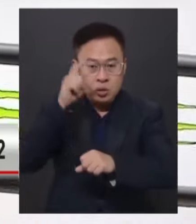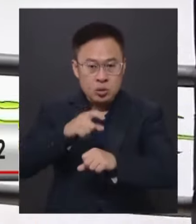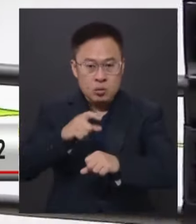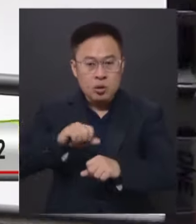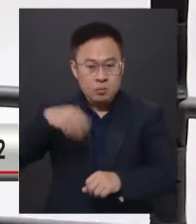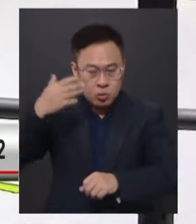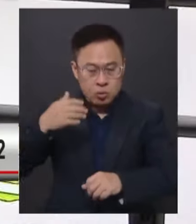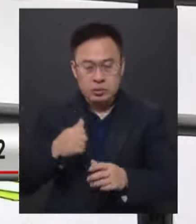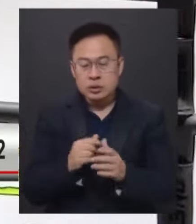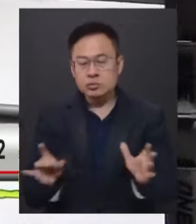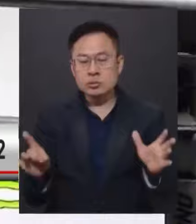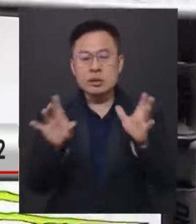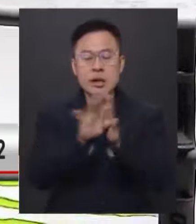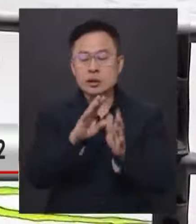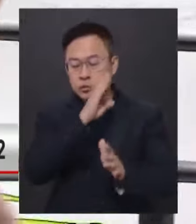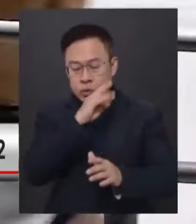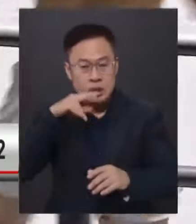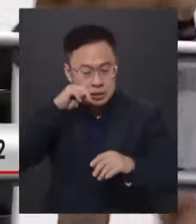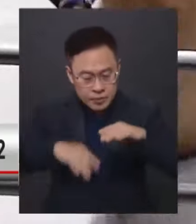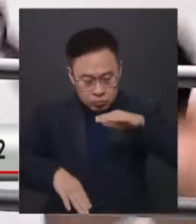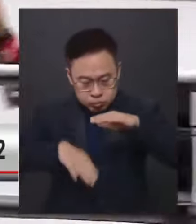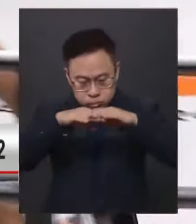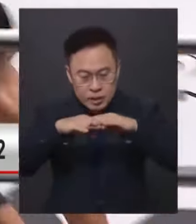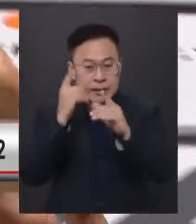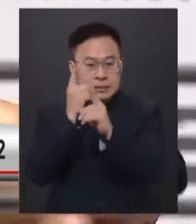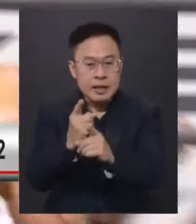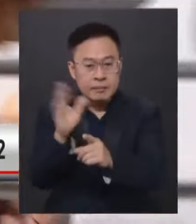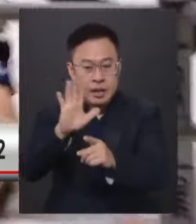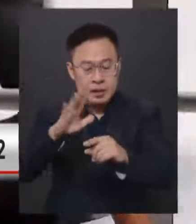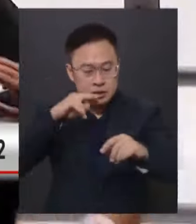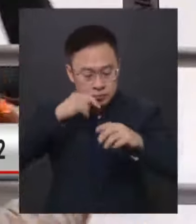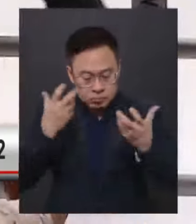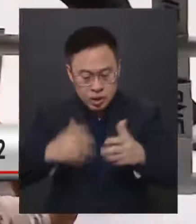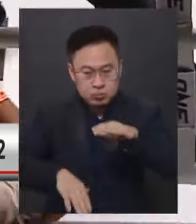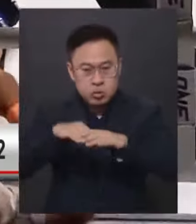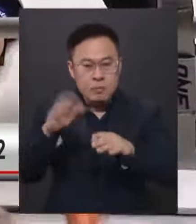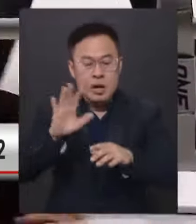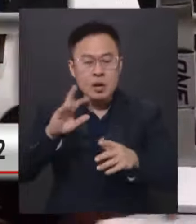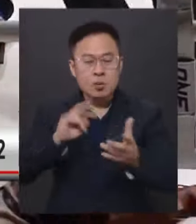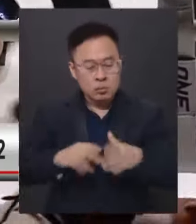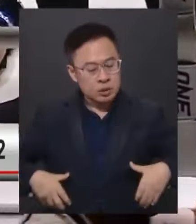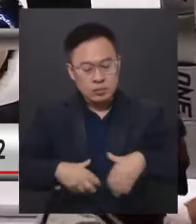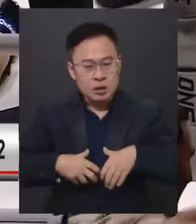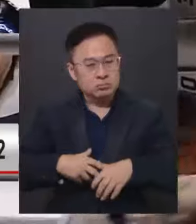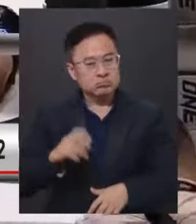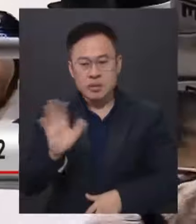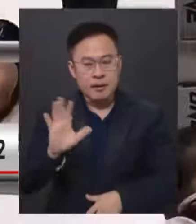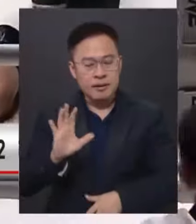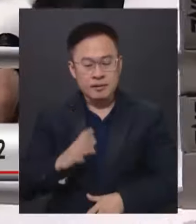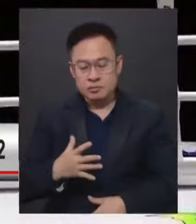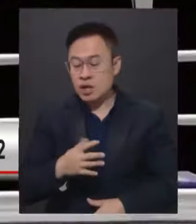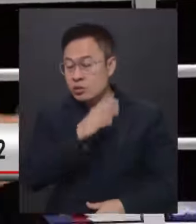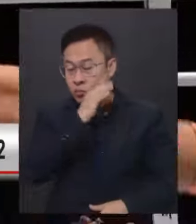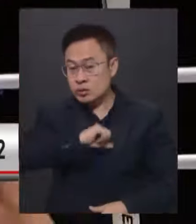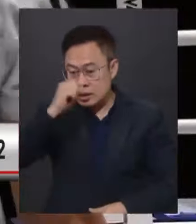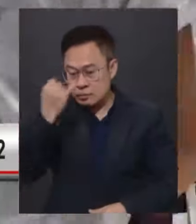ว่าเจ้าตัวเนี่ยจะหมดลุ้นเข็มขัดที่เคยเป็นของตัวเองมาก่อนถ้าหากว่าแชมป์เนี่ยเป็นผู้ที่ชนะในการแข่งขันก็จะไม่ได้ครองตำแหน่งแล้